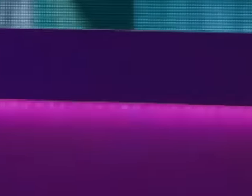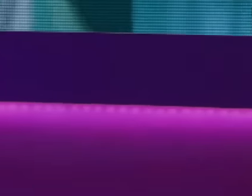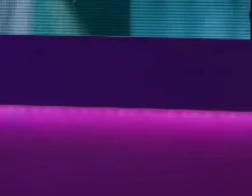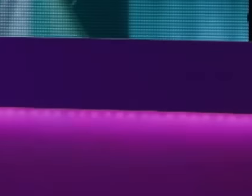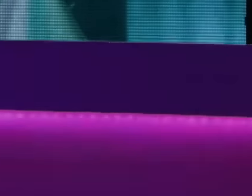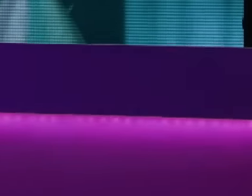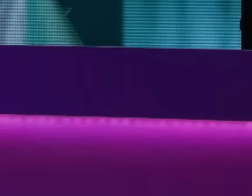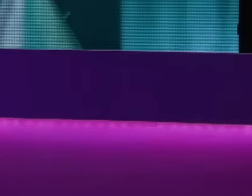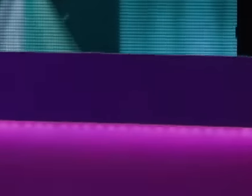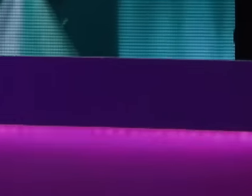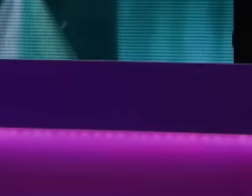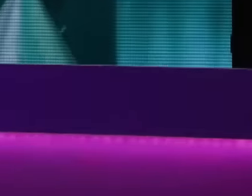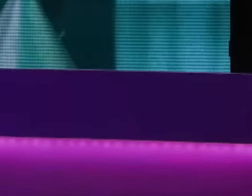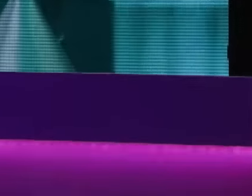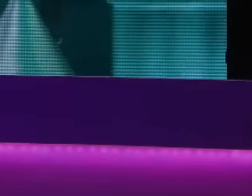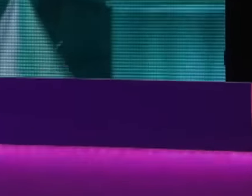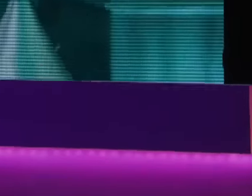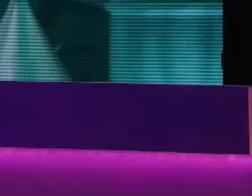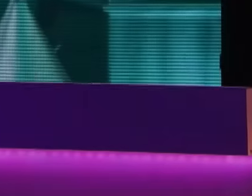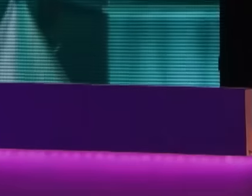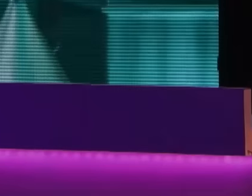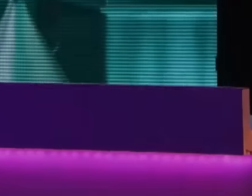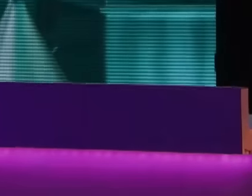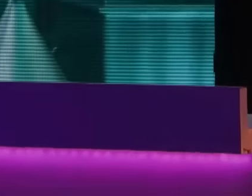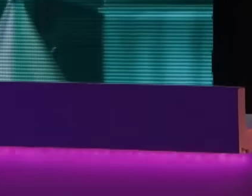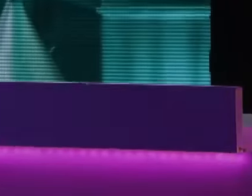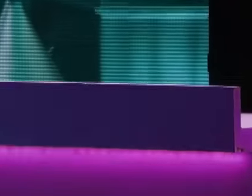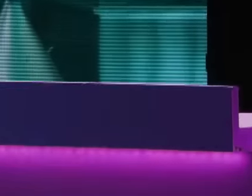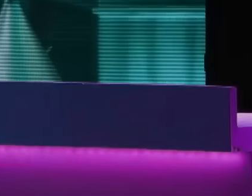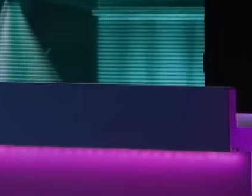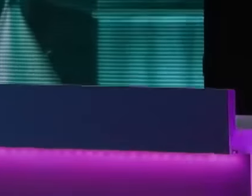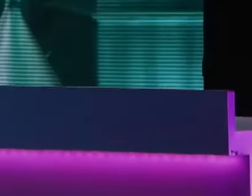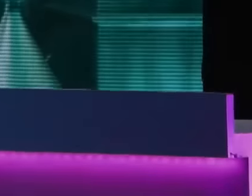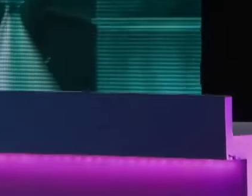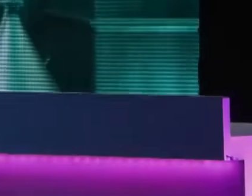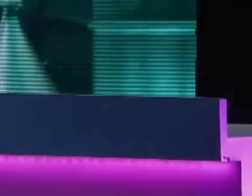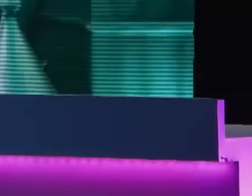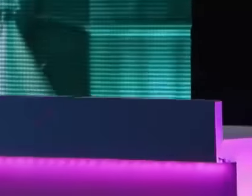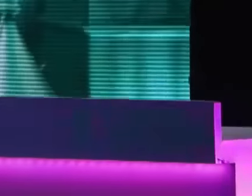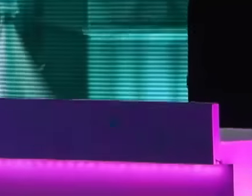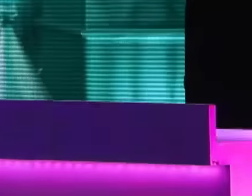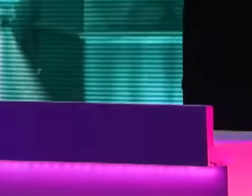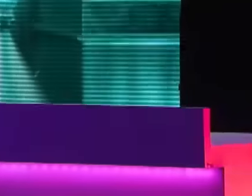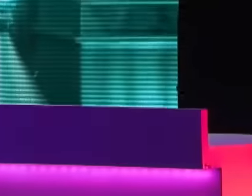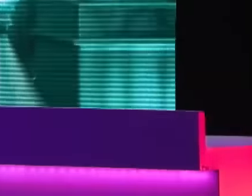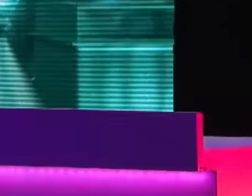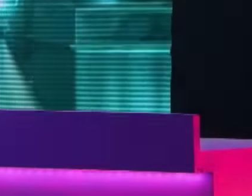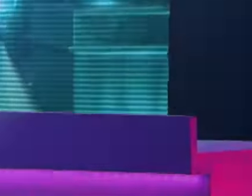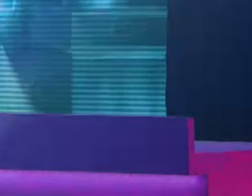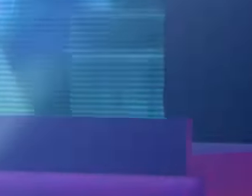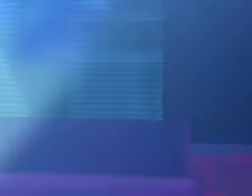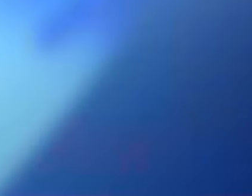tahina warzuqna tilawatahu.